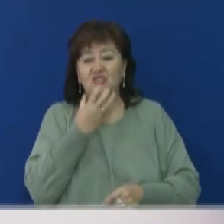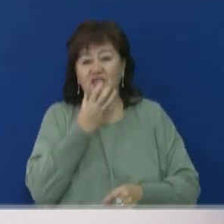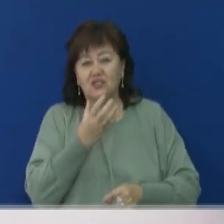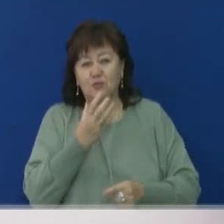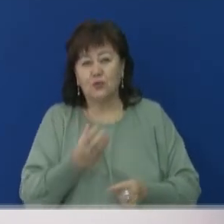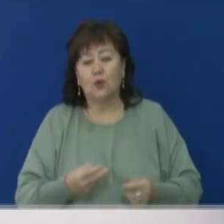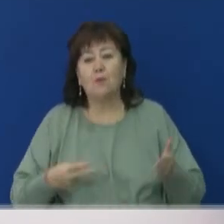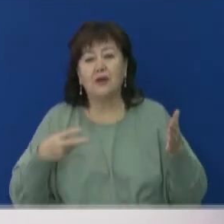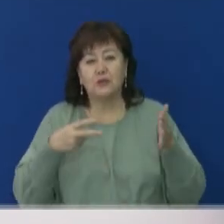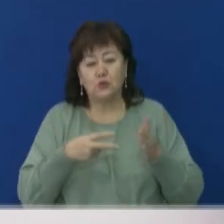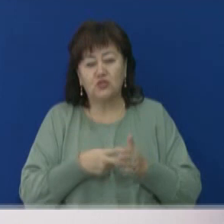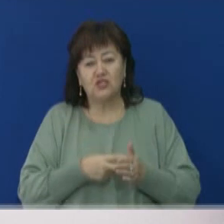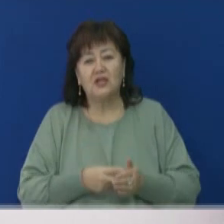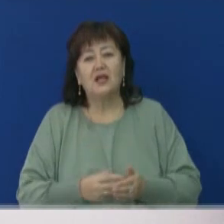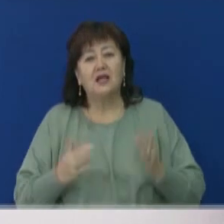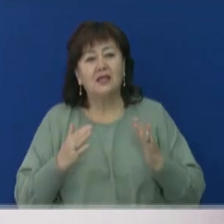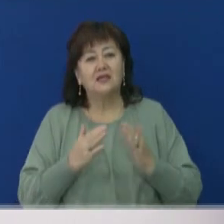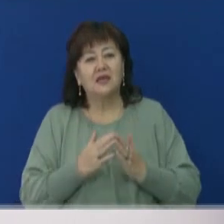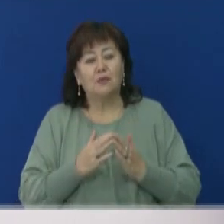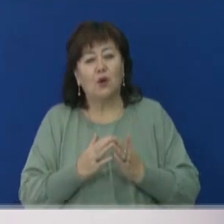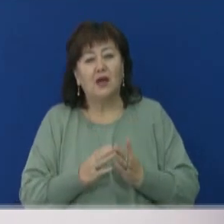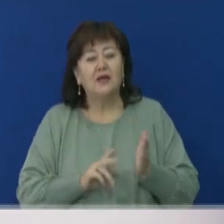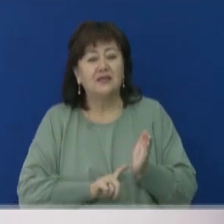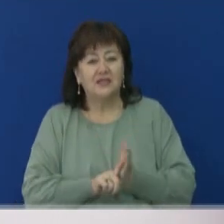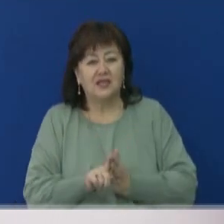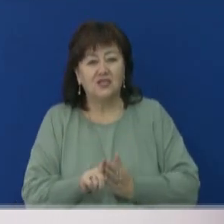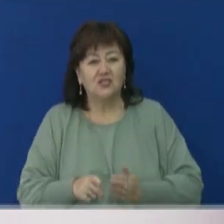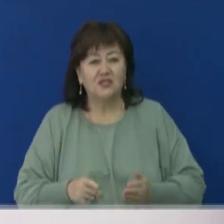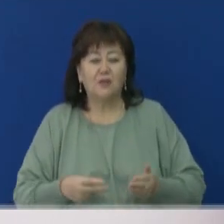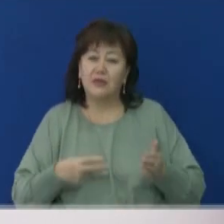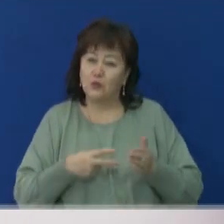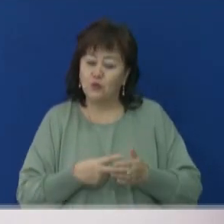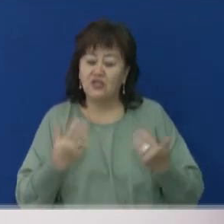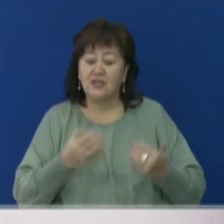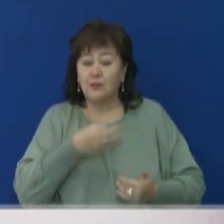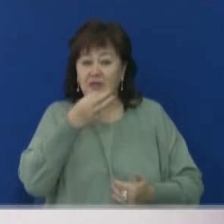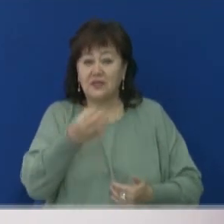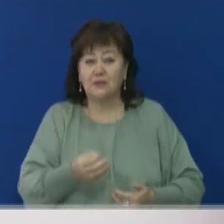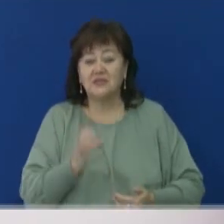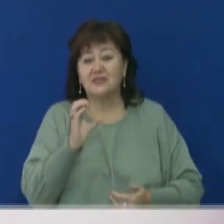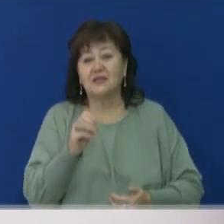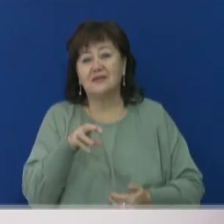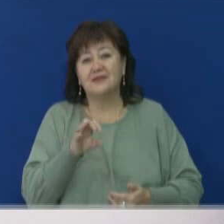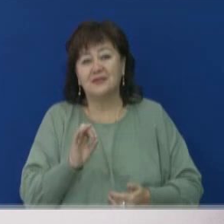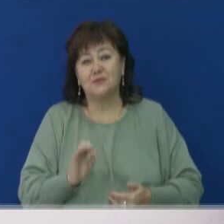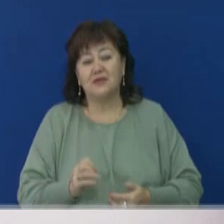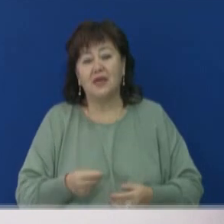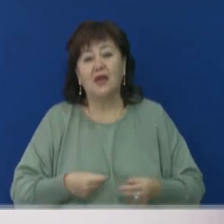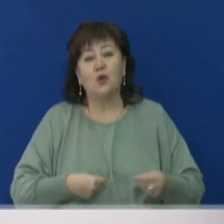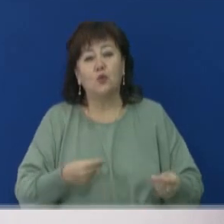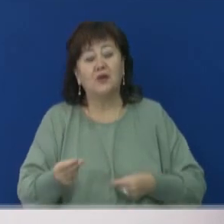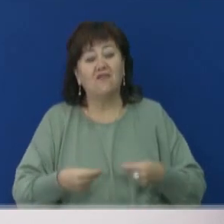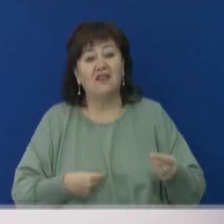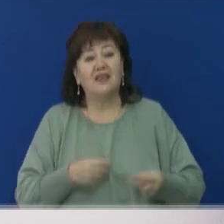қала нысандарын жылумен қамтамасыз етуді бастау туралы шешім қабылдады деп хабарлайды Абай облысы әкімінің баспасөз қызметі. Бірінші